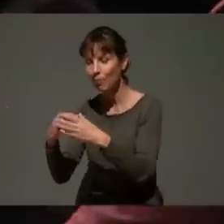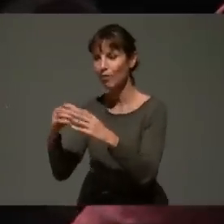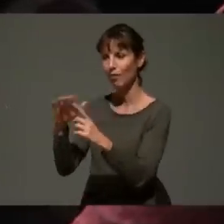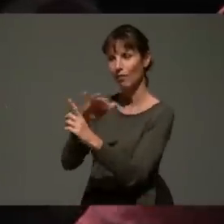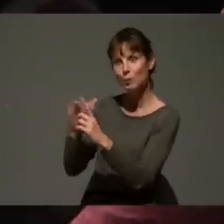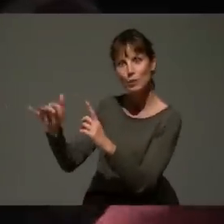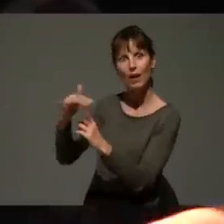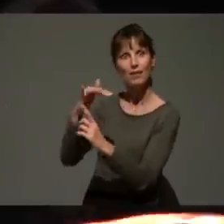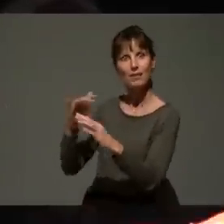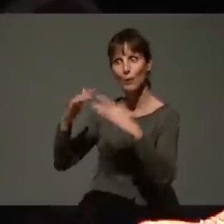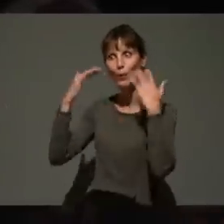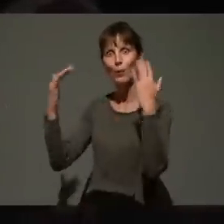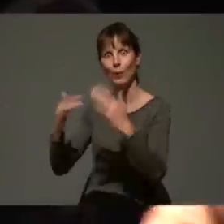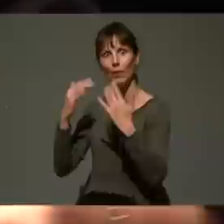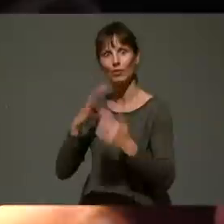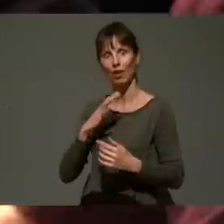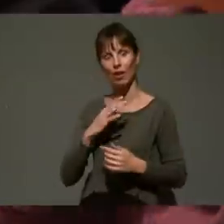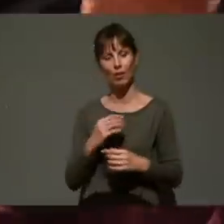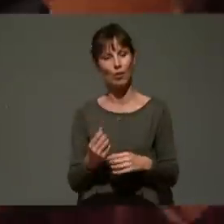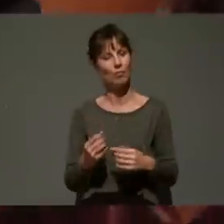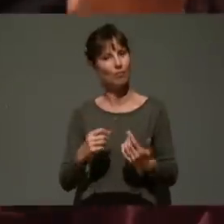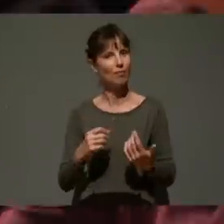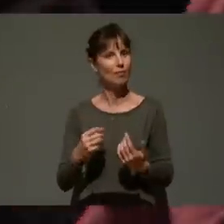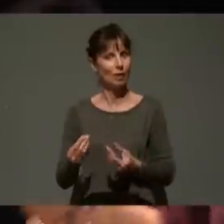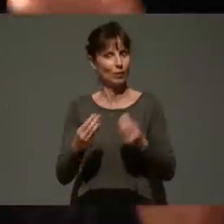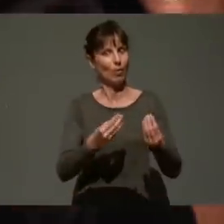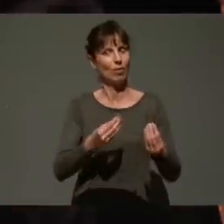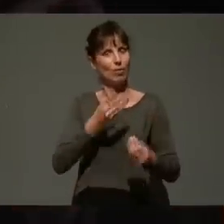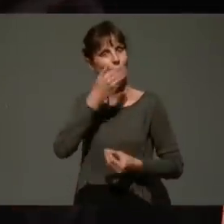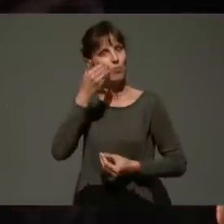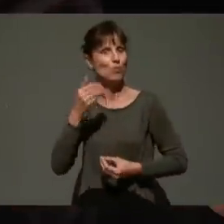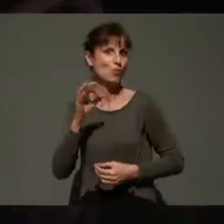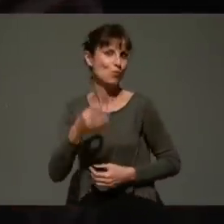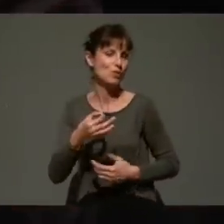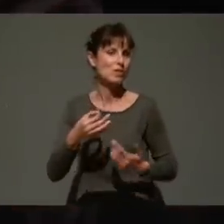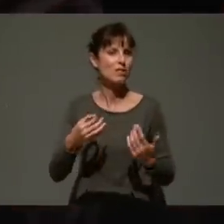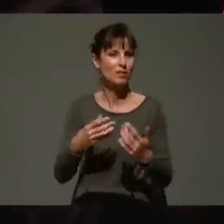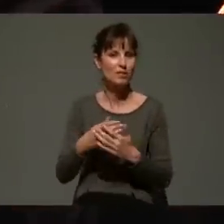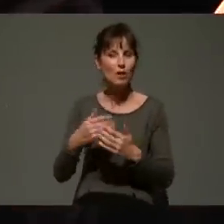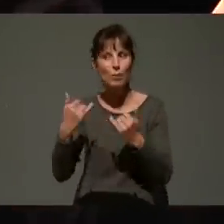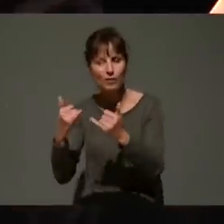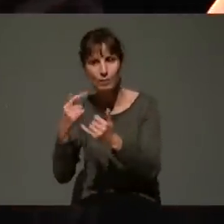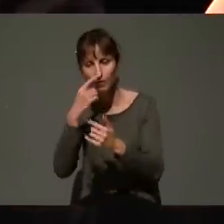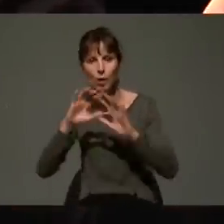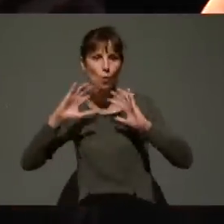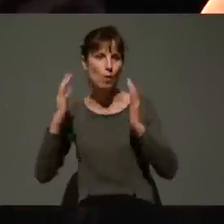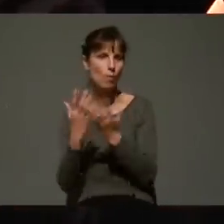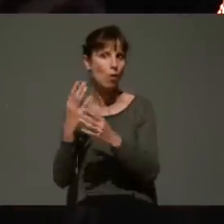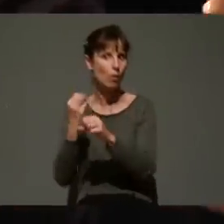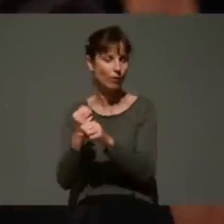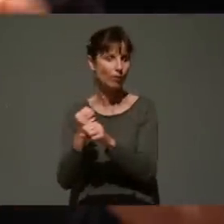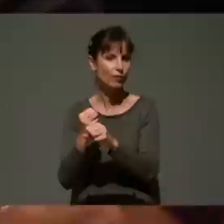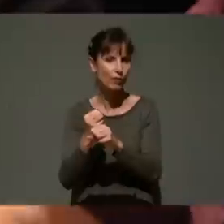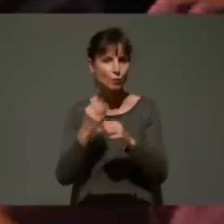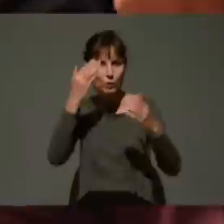fait positif chez les patients qui ont une maladie d'Alzheimer. Il y a encore des études à mener, mais ça va dans ce sens-là. Pour revenir